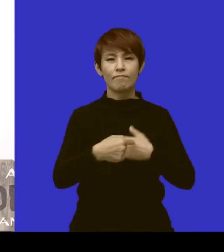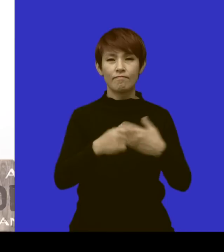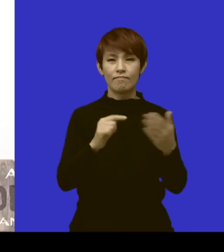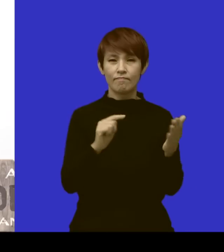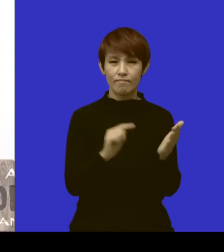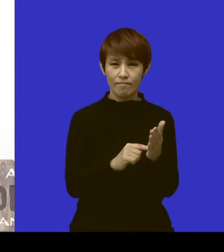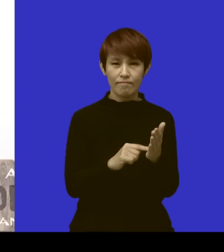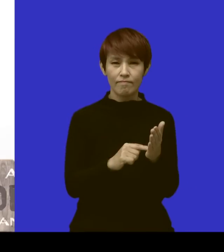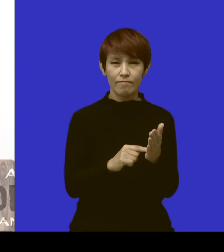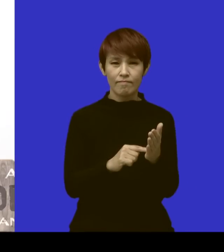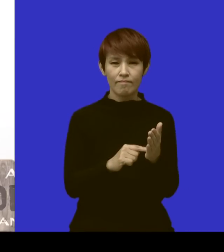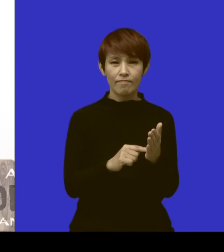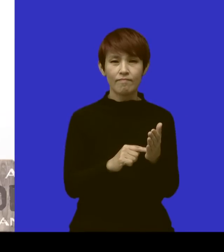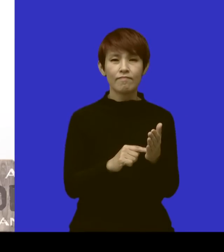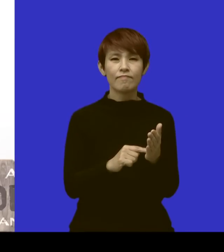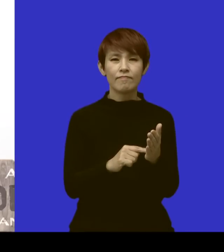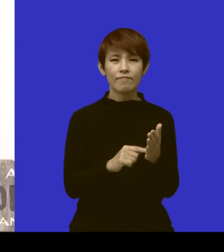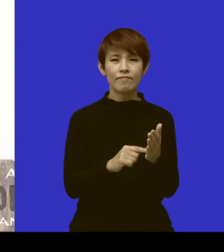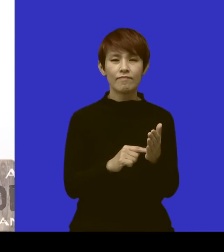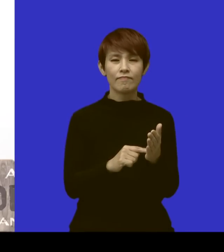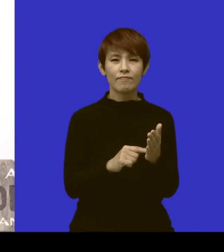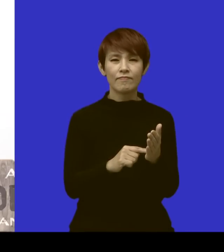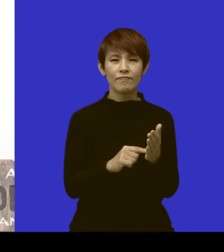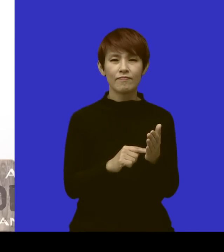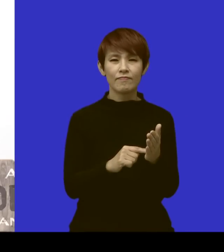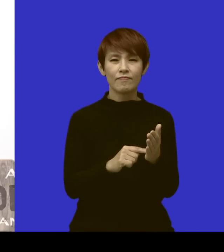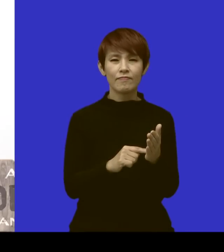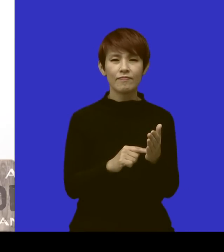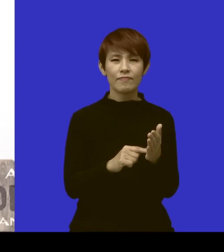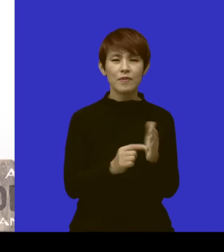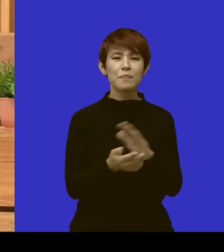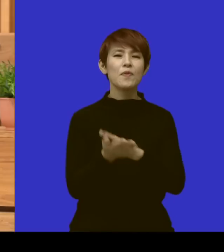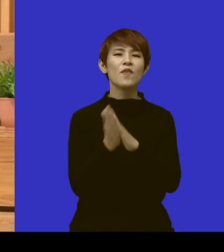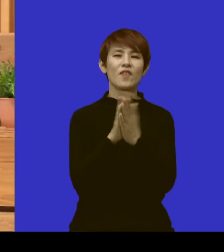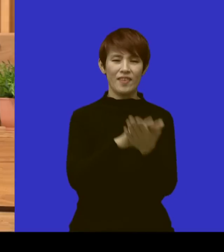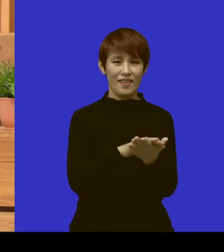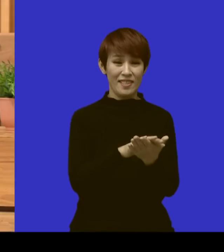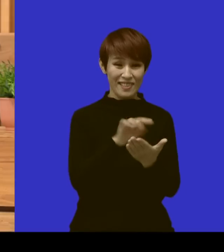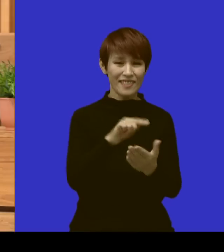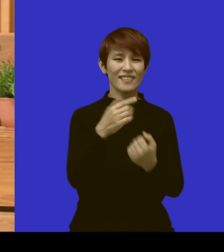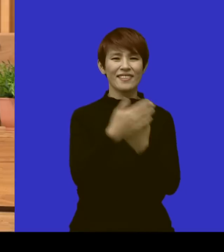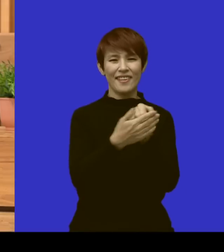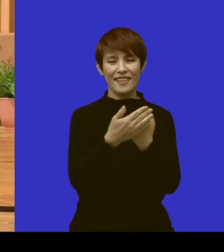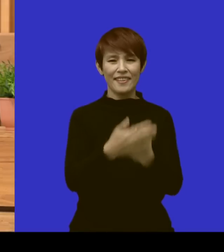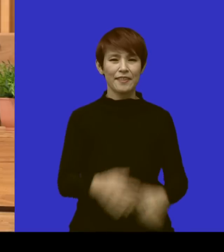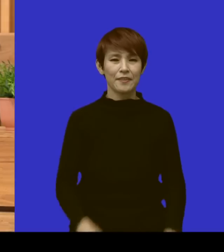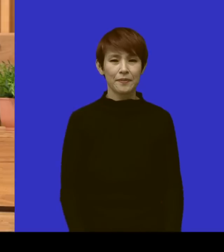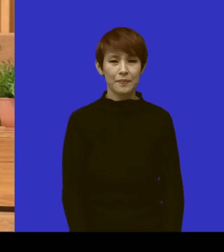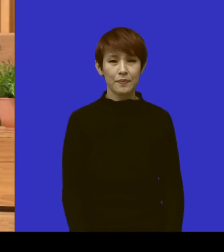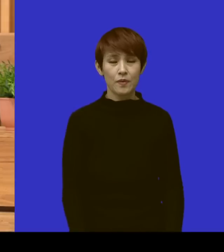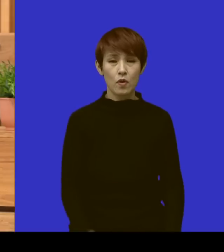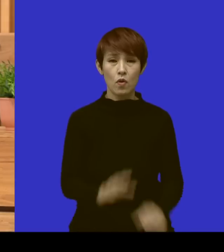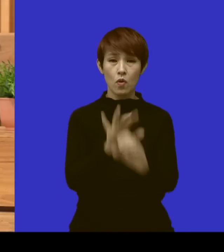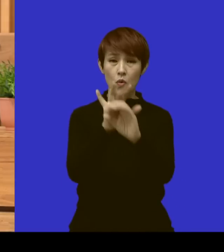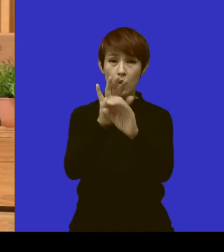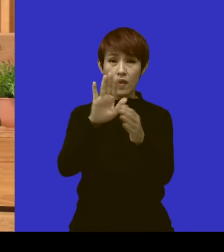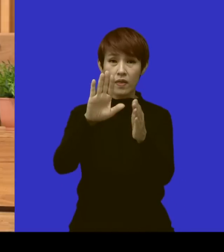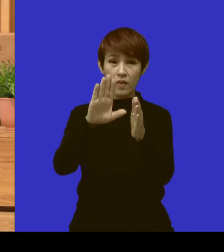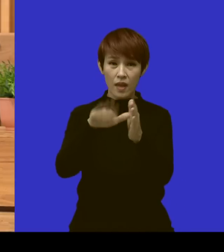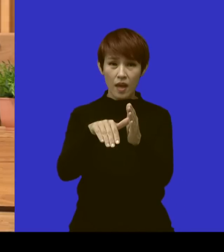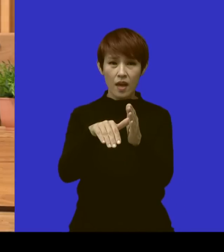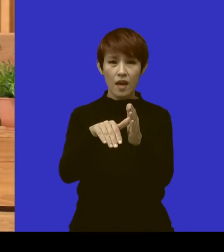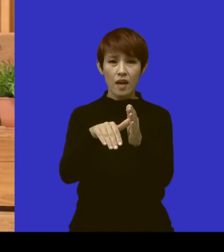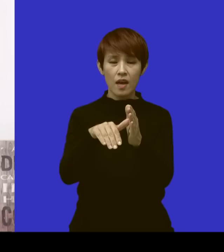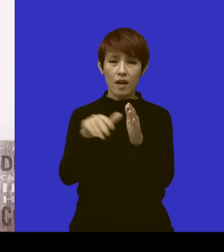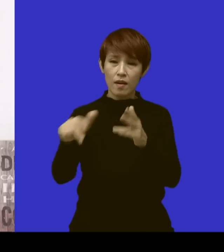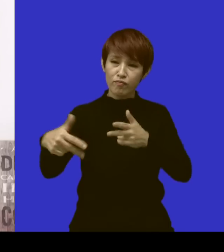마음이 그냥 그게 은혜인 거죠. 그렇죠. 네, 네. 그럼 코로나 때 이제 비대면으로 함께 성역 공부도